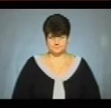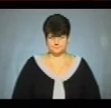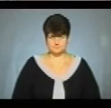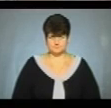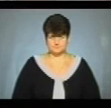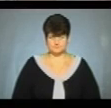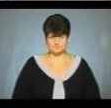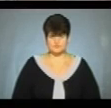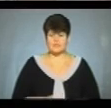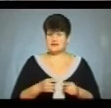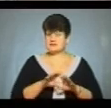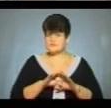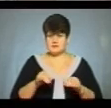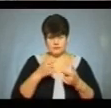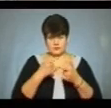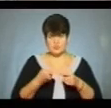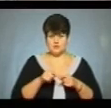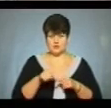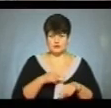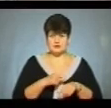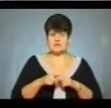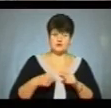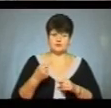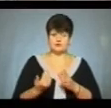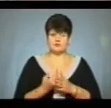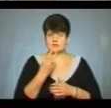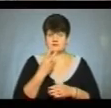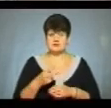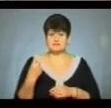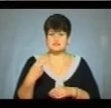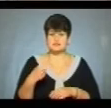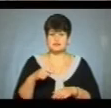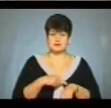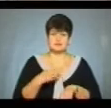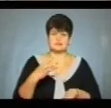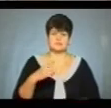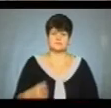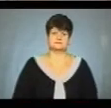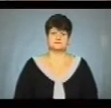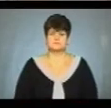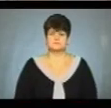Це вся інформація на цю годину. Наступний випуск дивіться о 20:30.